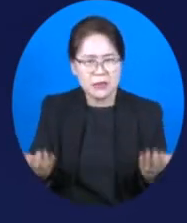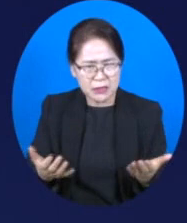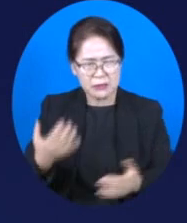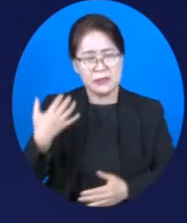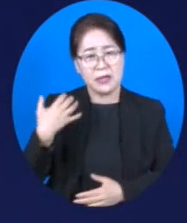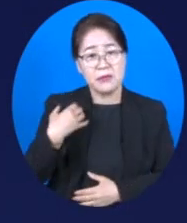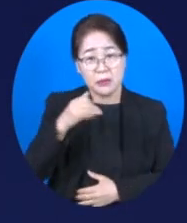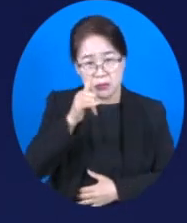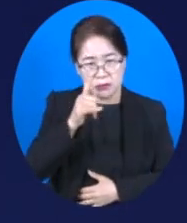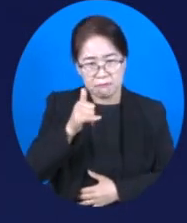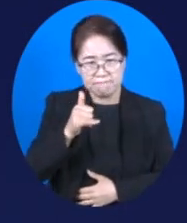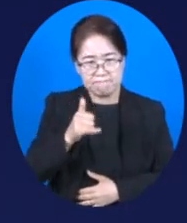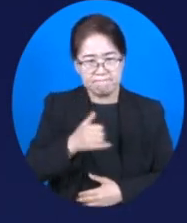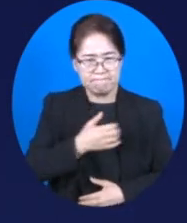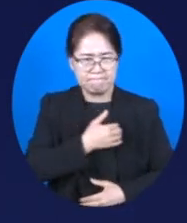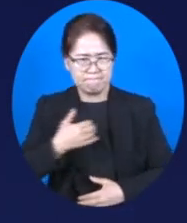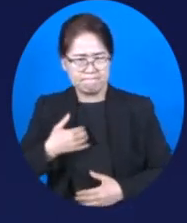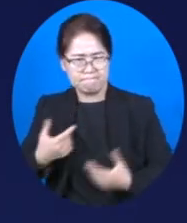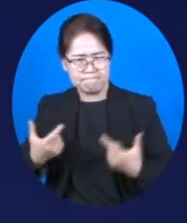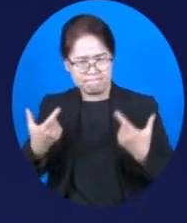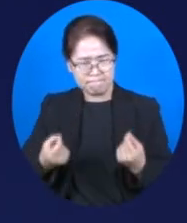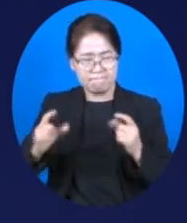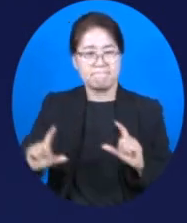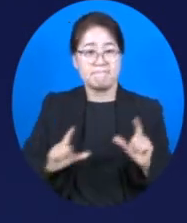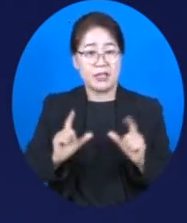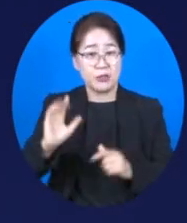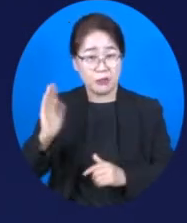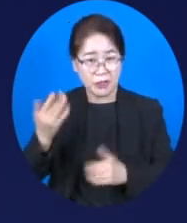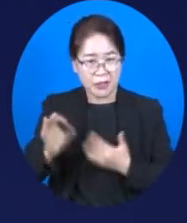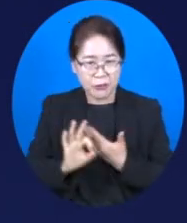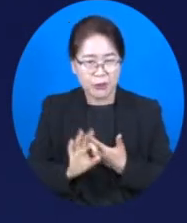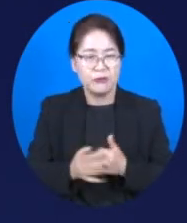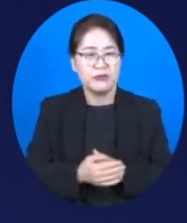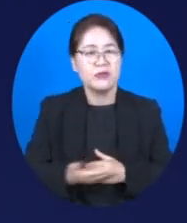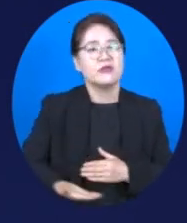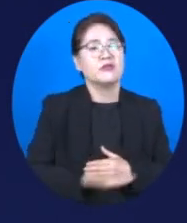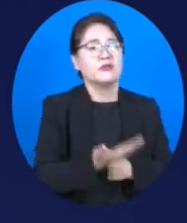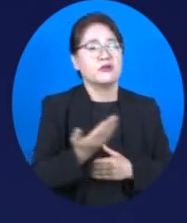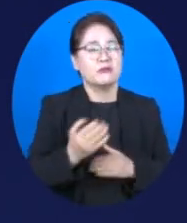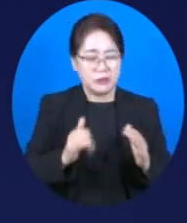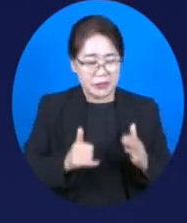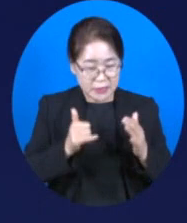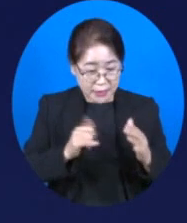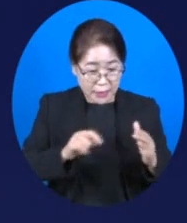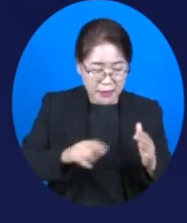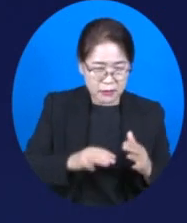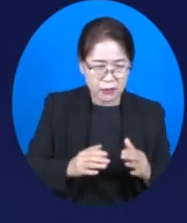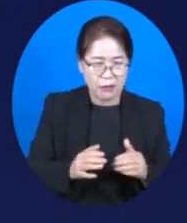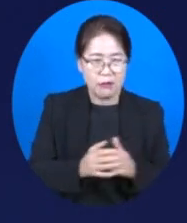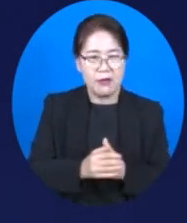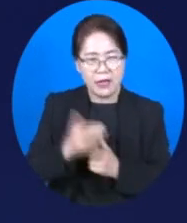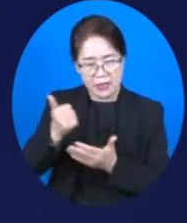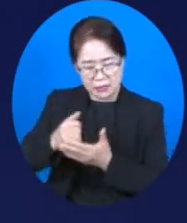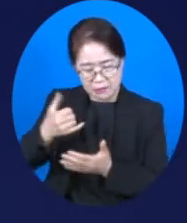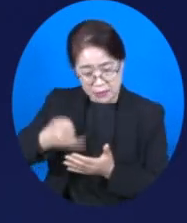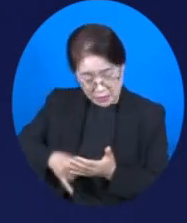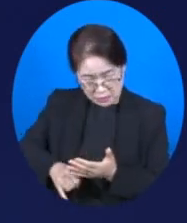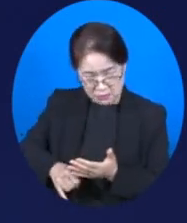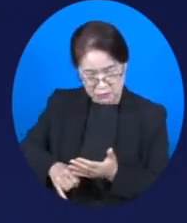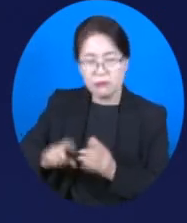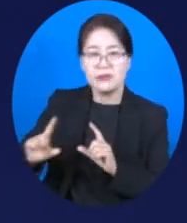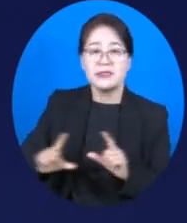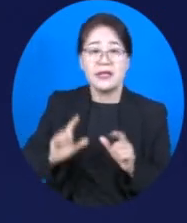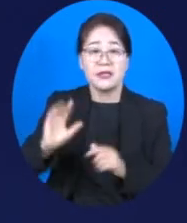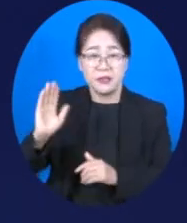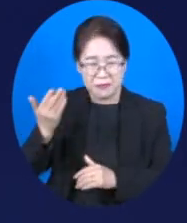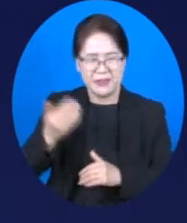하고 있다고. 여러분 이런 생각을 가지고 살아간다면 여러분들은 이 세상 속에서 구별된 사람으로 살아갈 수 있는